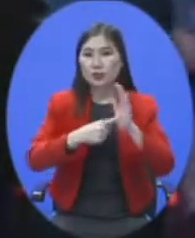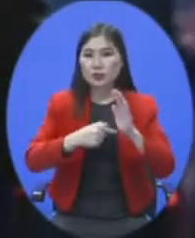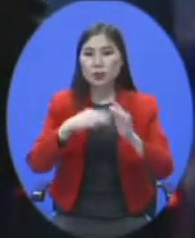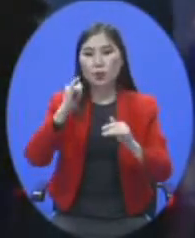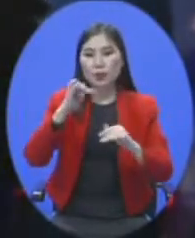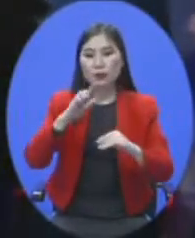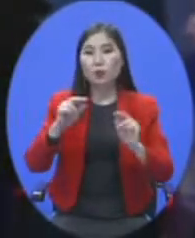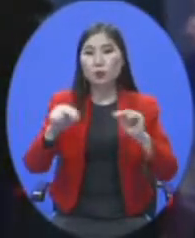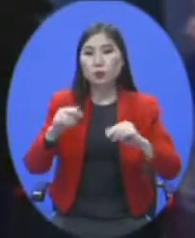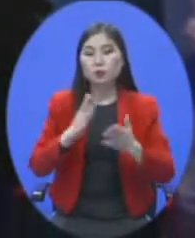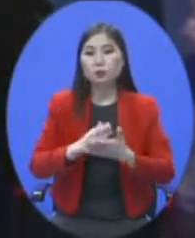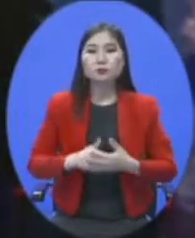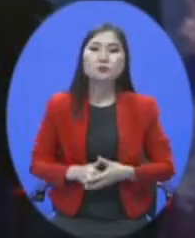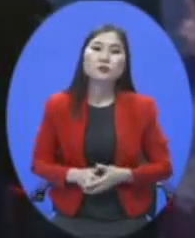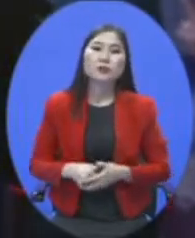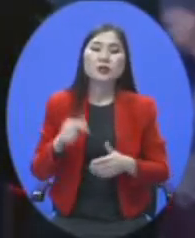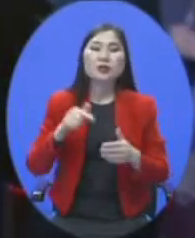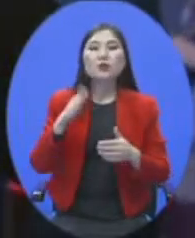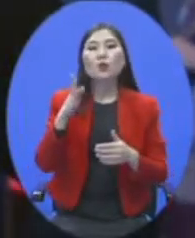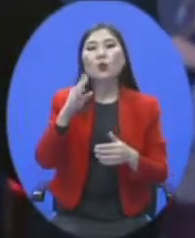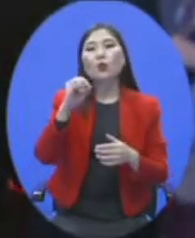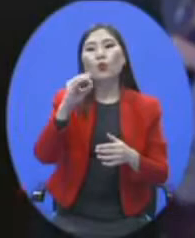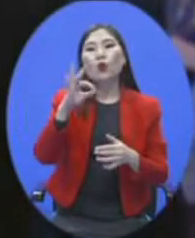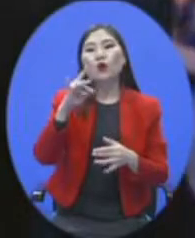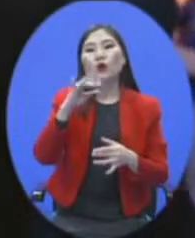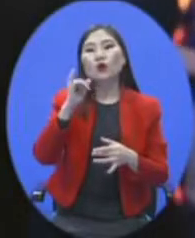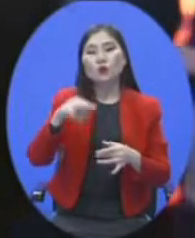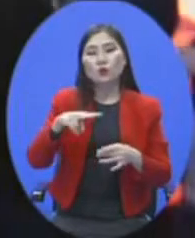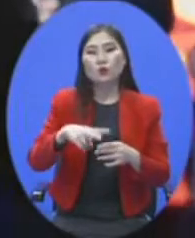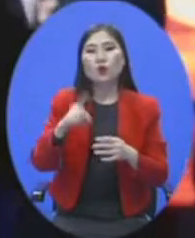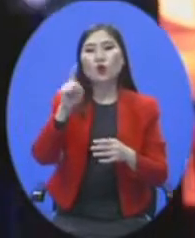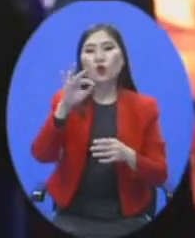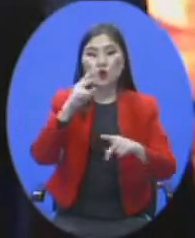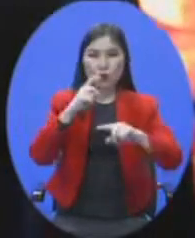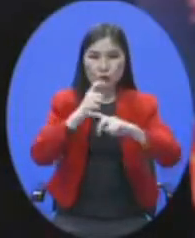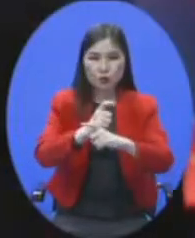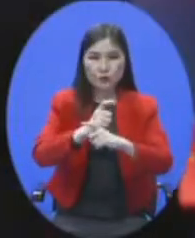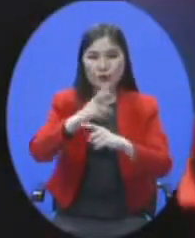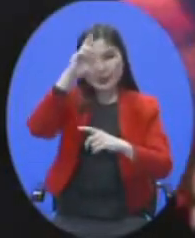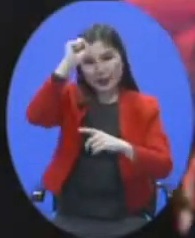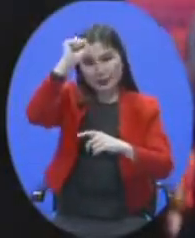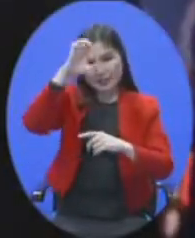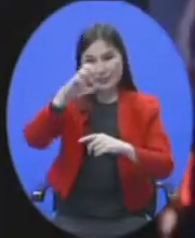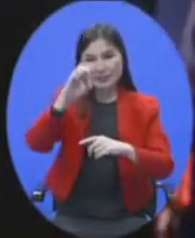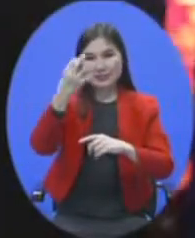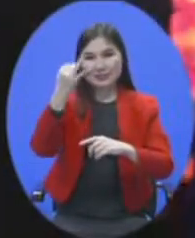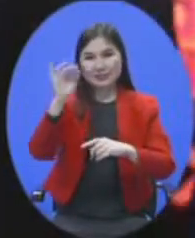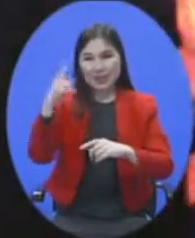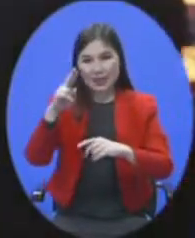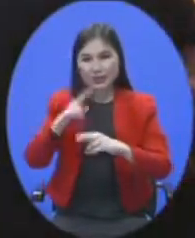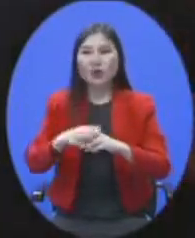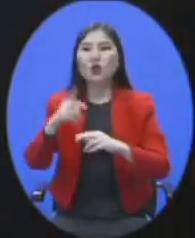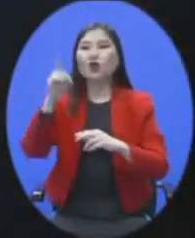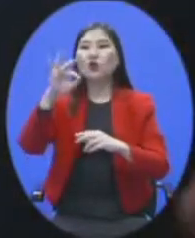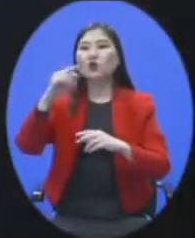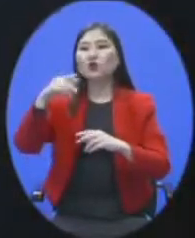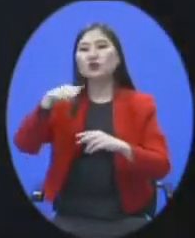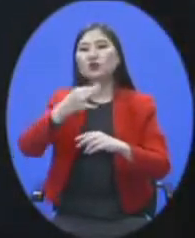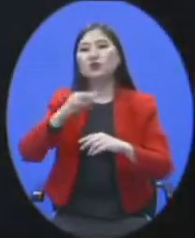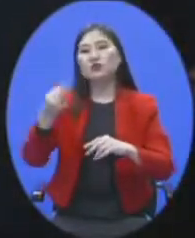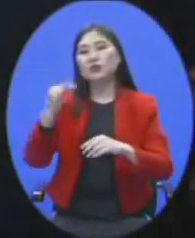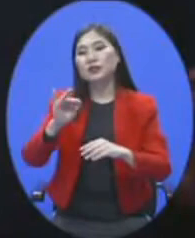Улаанбаатар хотод зохион байгуулахар төлөвлөсөн. Энэ форумыг Монгол улсын хөдөлмөр нийгмийн хамгааллын сайд, Вьетнамын хөдөө аж ахуйн хөгжлийн сайдуудын